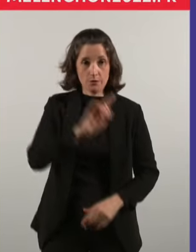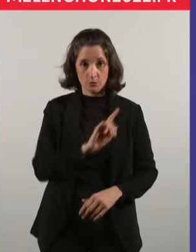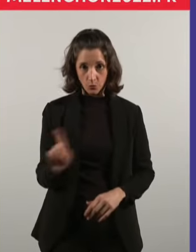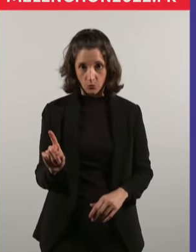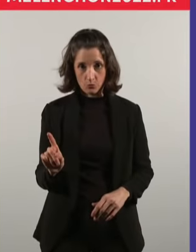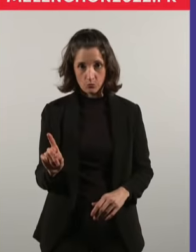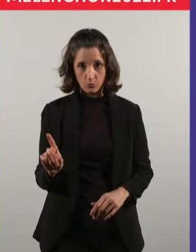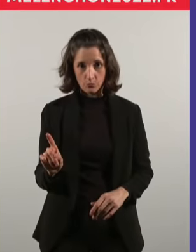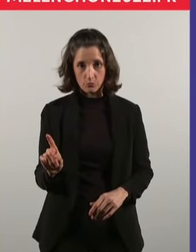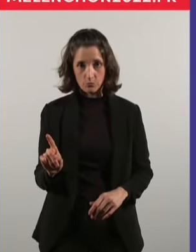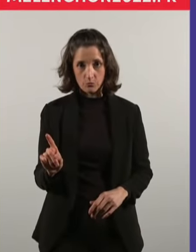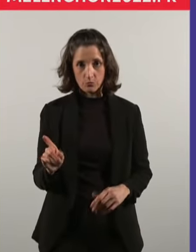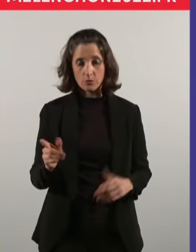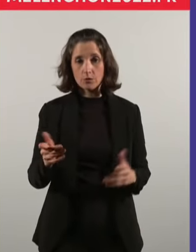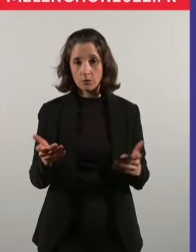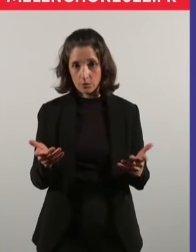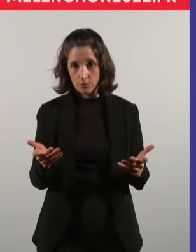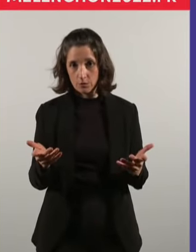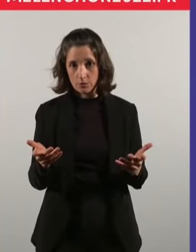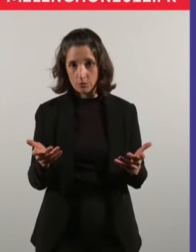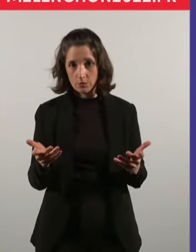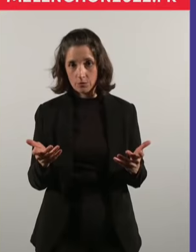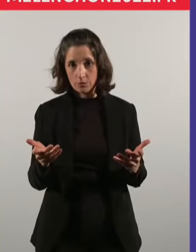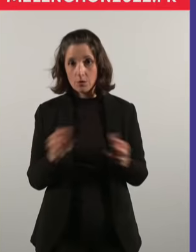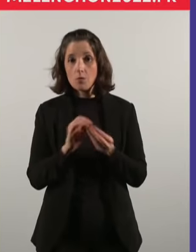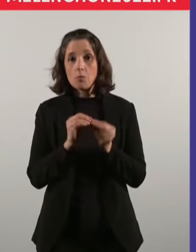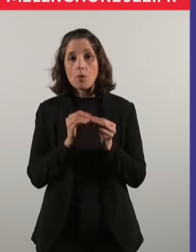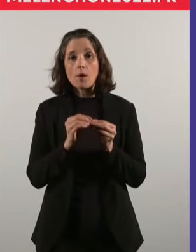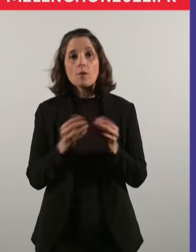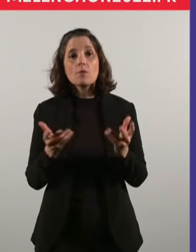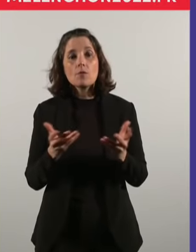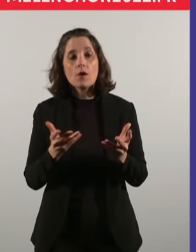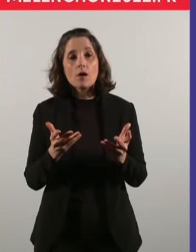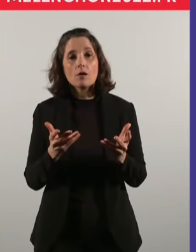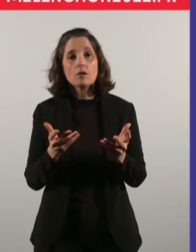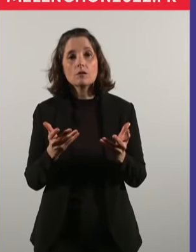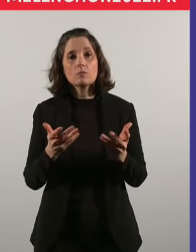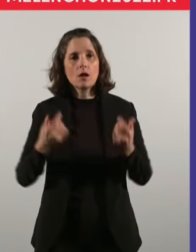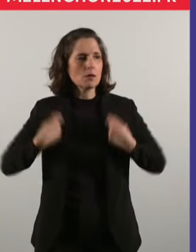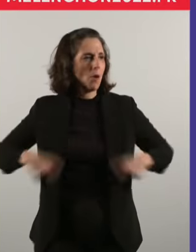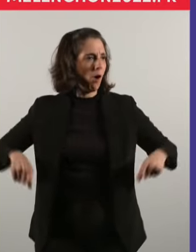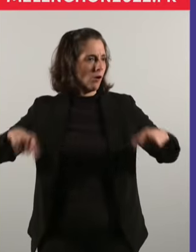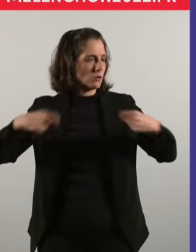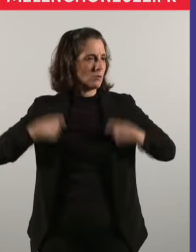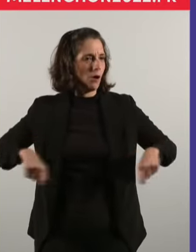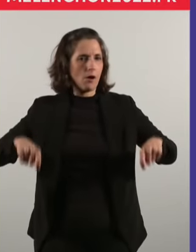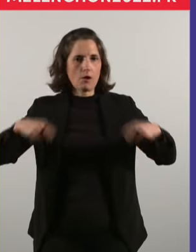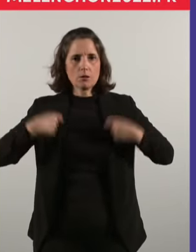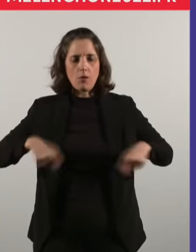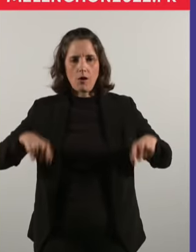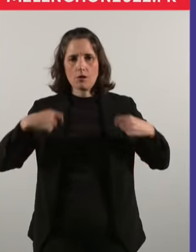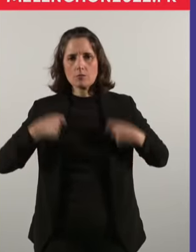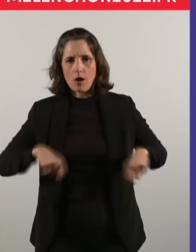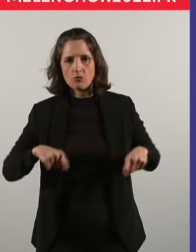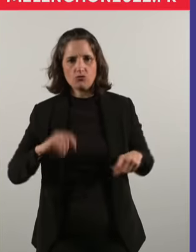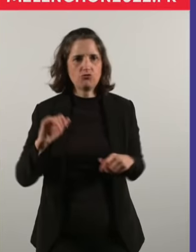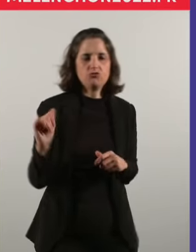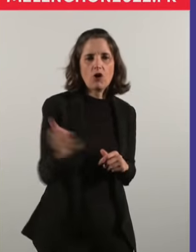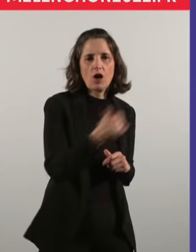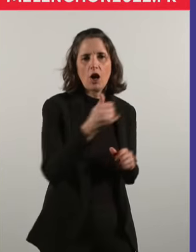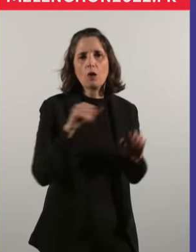tout. Ce qui est en cause dans cette affaire, c'est évidemment des moyens considérables qui sont mis à la disposition de chacun de